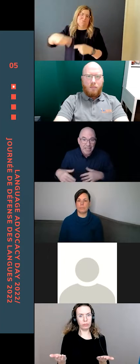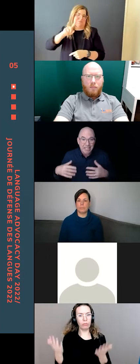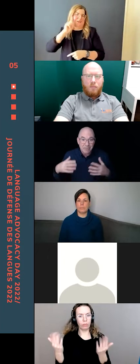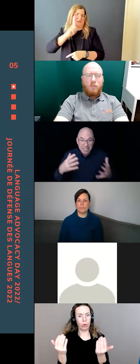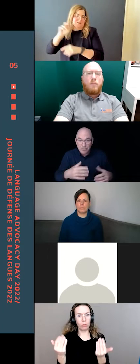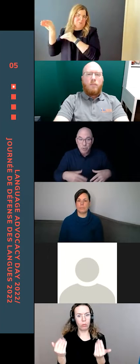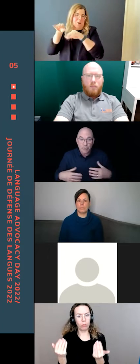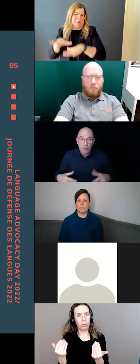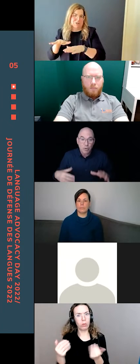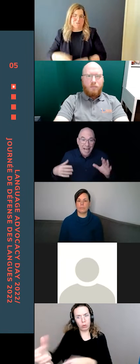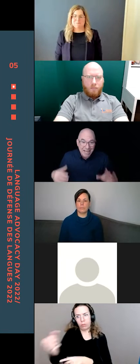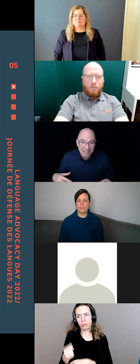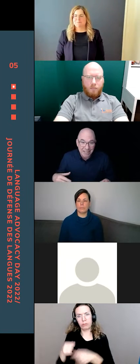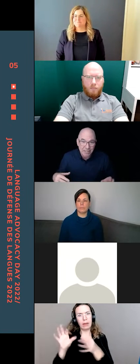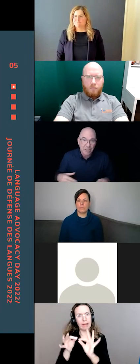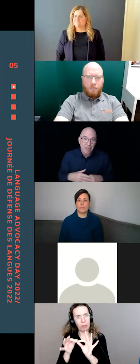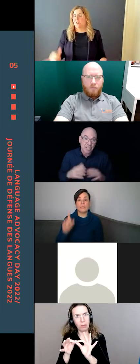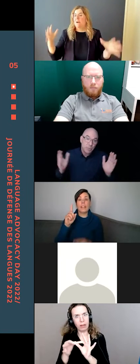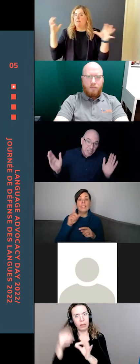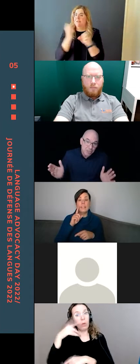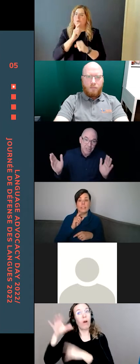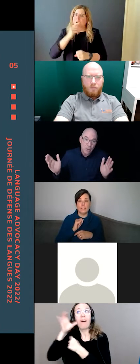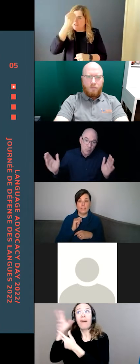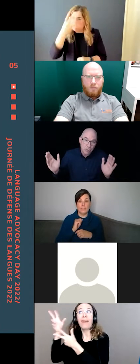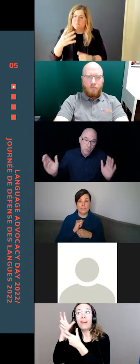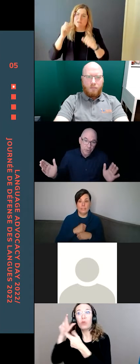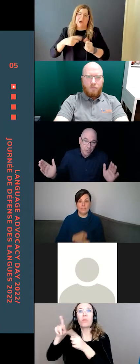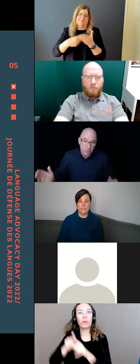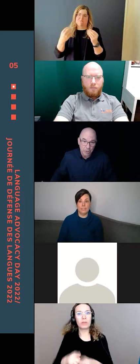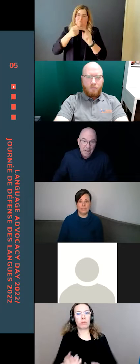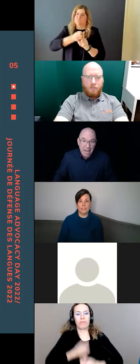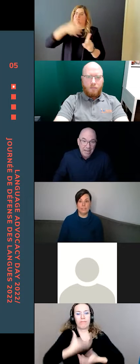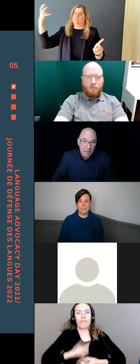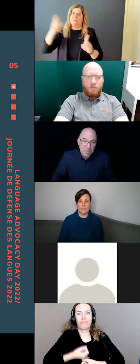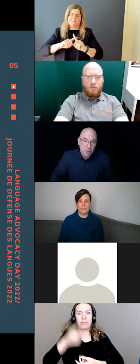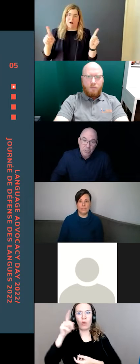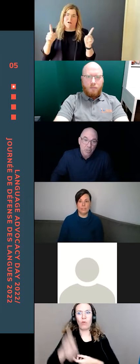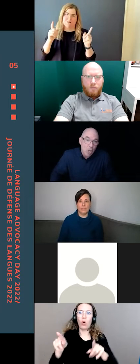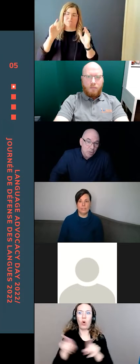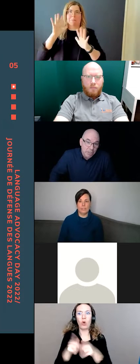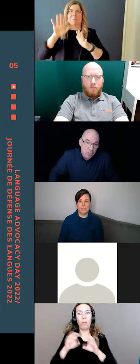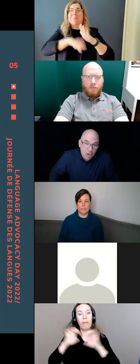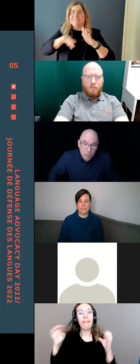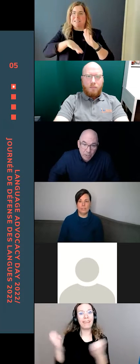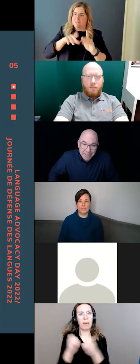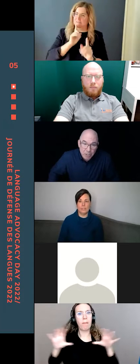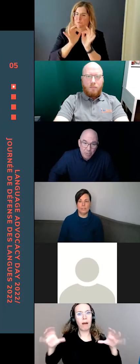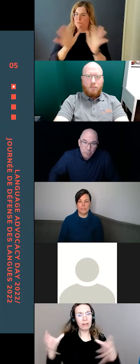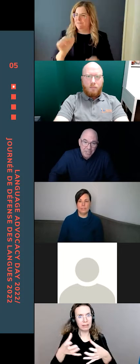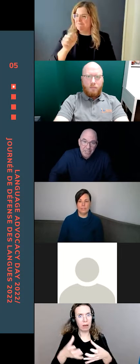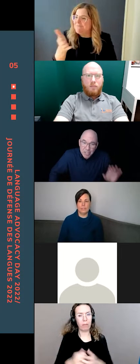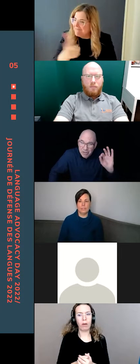Donc, nous avons besoin d'avoir un interprète, non seulement pour l'écoute, mais aussi pour parler. Il faut qu'il